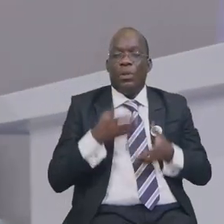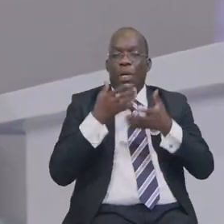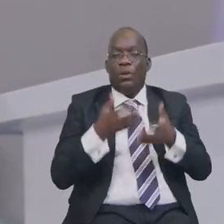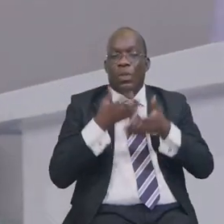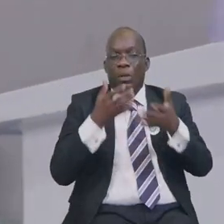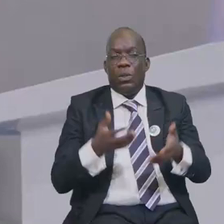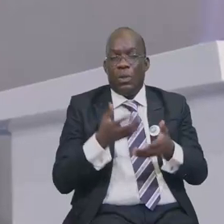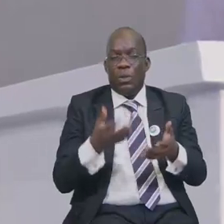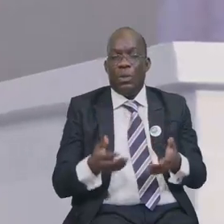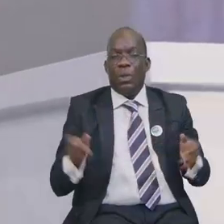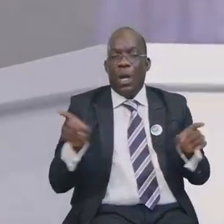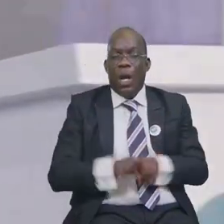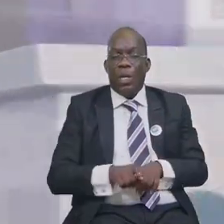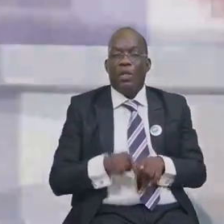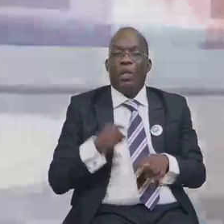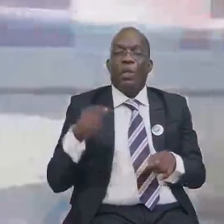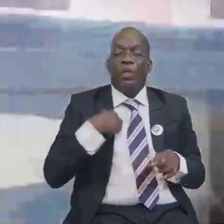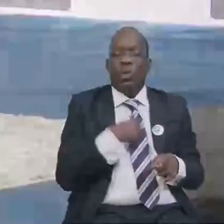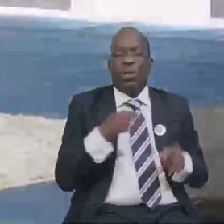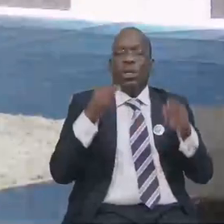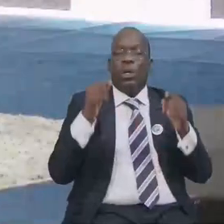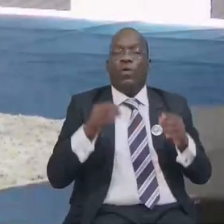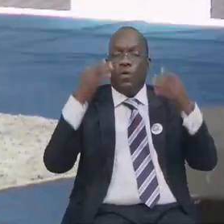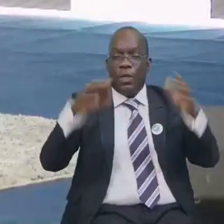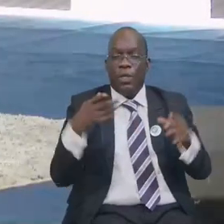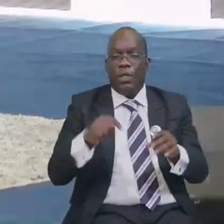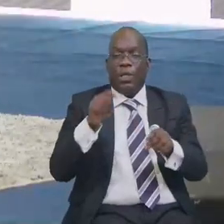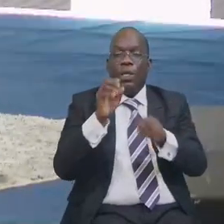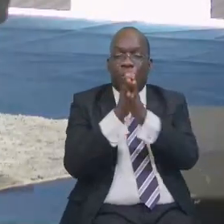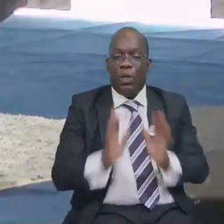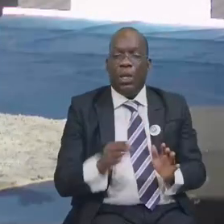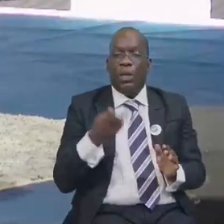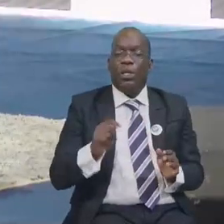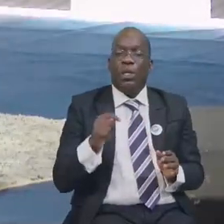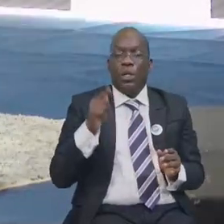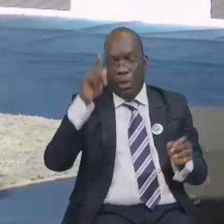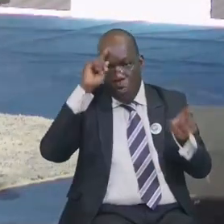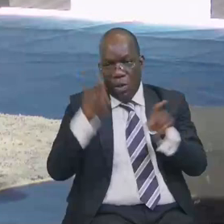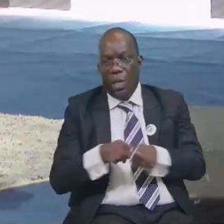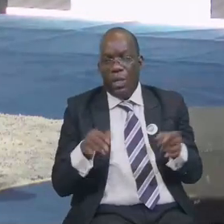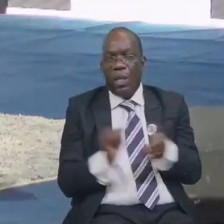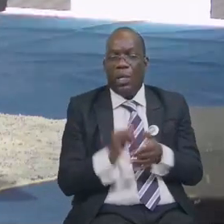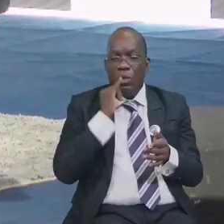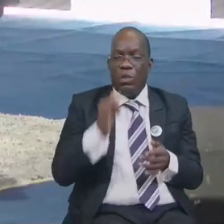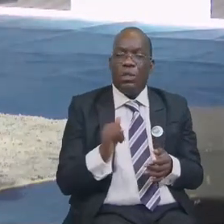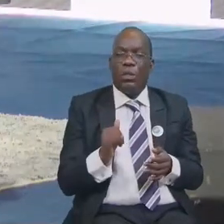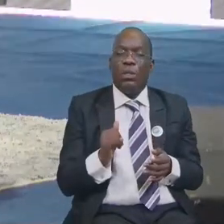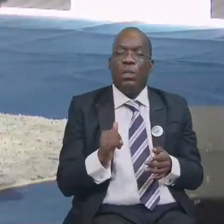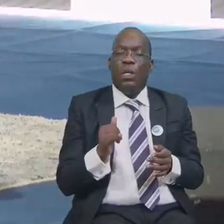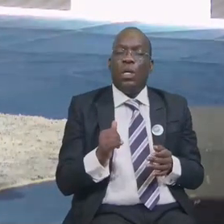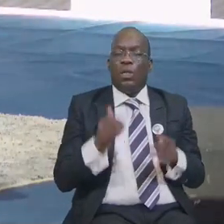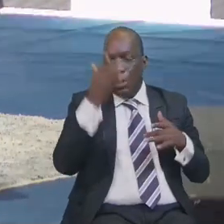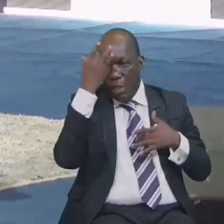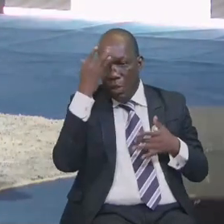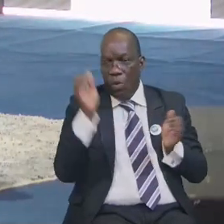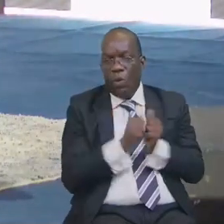on a conclu la prière, notre frère qui était alité avec les plaies au corps partout, sans aucune énergie,